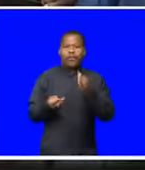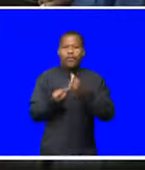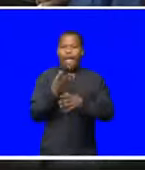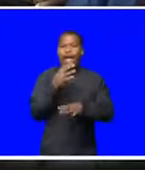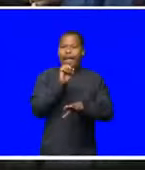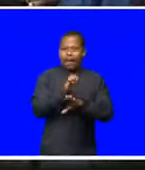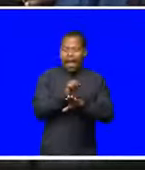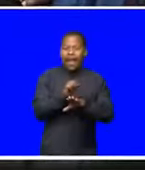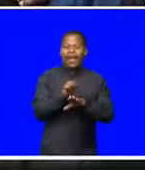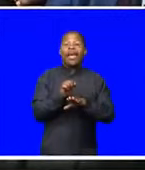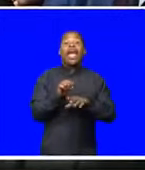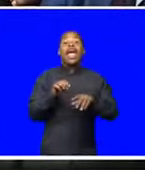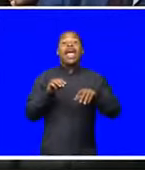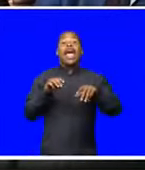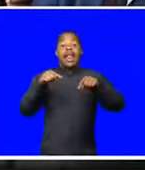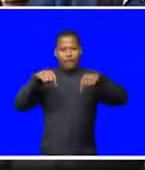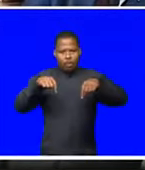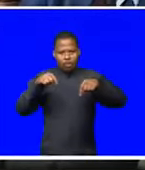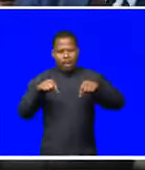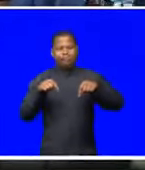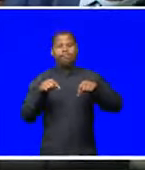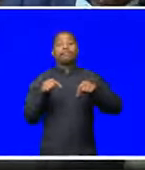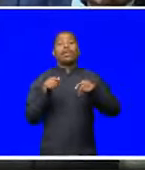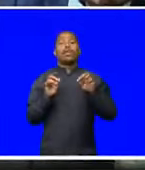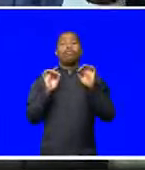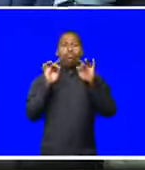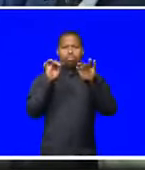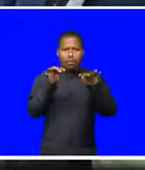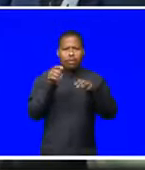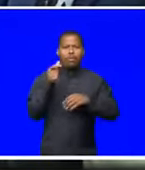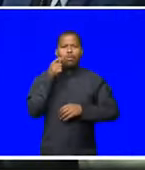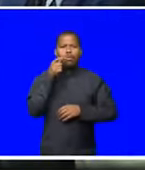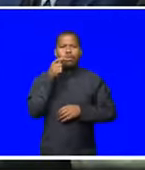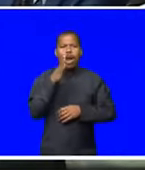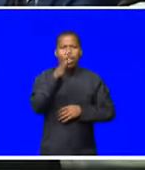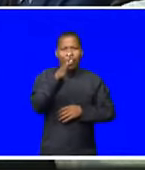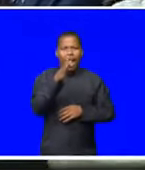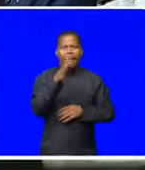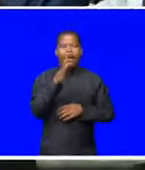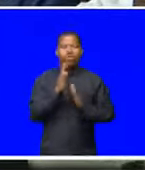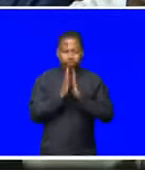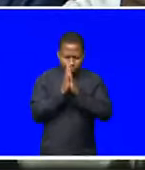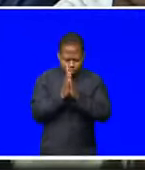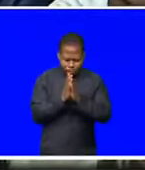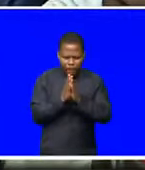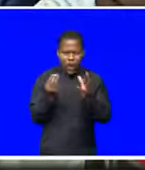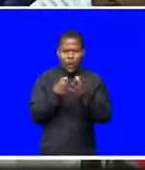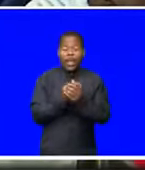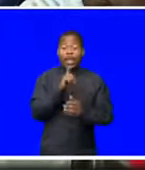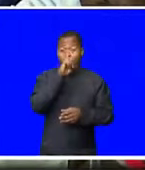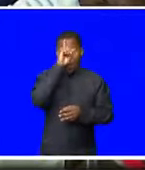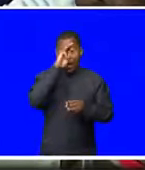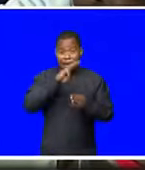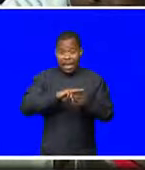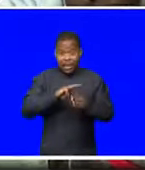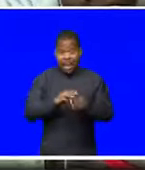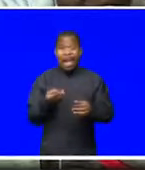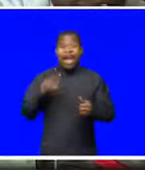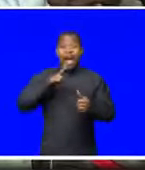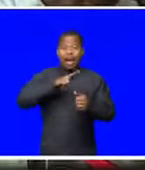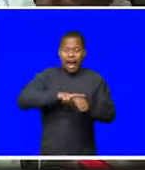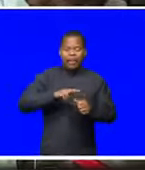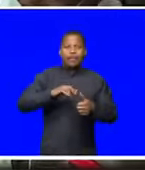yelidzidzini. Inkonzo teliphasika tibe yimpumelelo lenkulu njengoba emakholo akhumbule kufa nekuvuka kwaJesu Kristu kanye